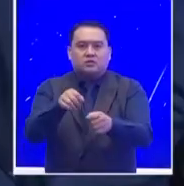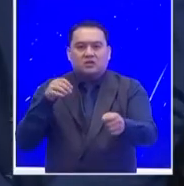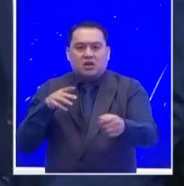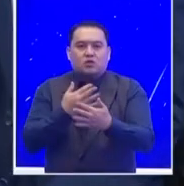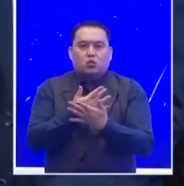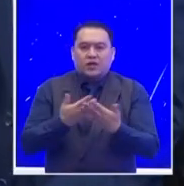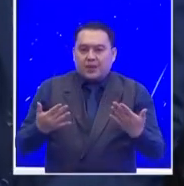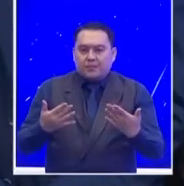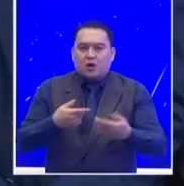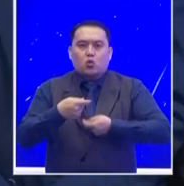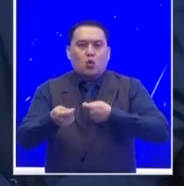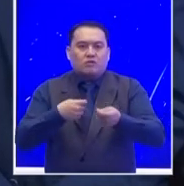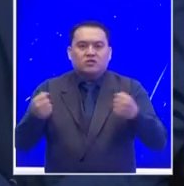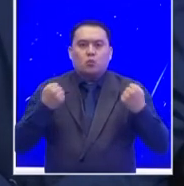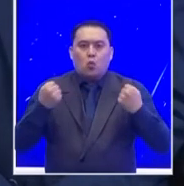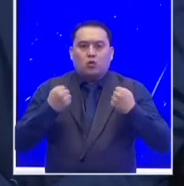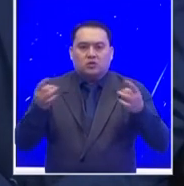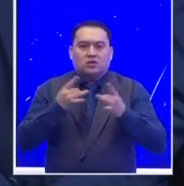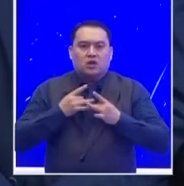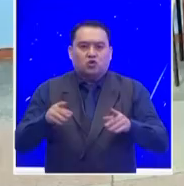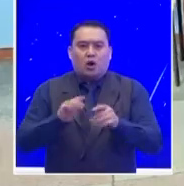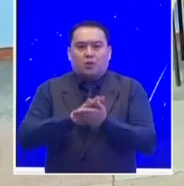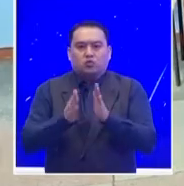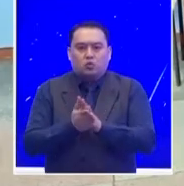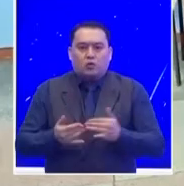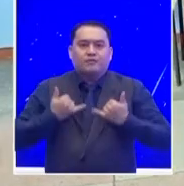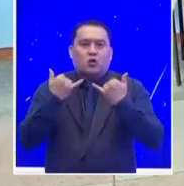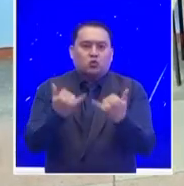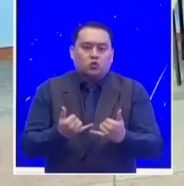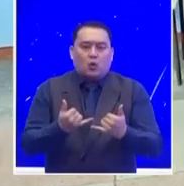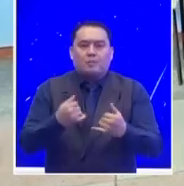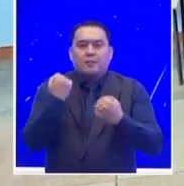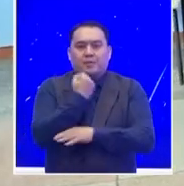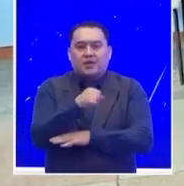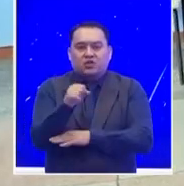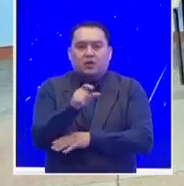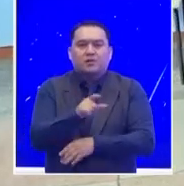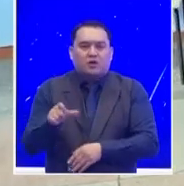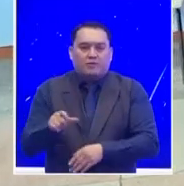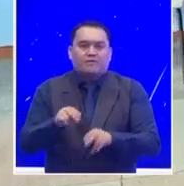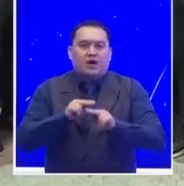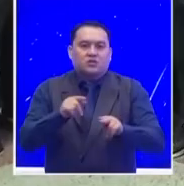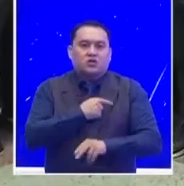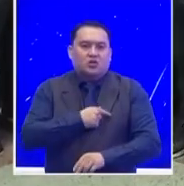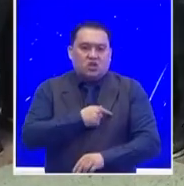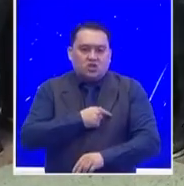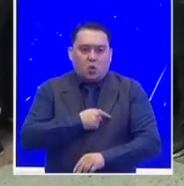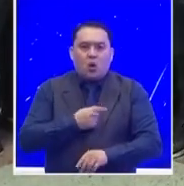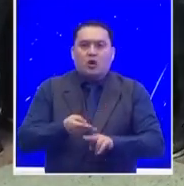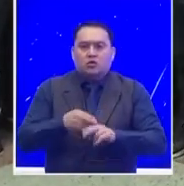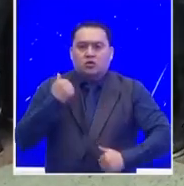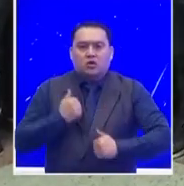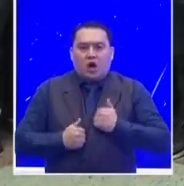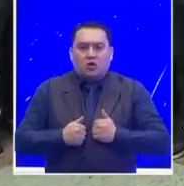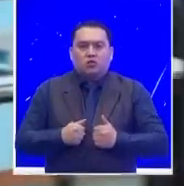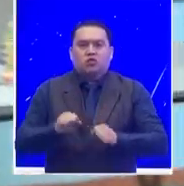и другие. Руководство спортшколы в торжественной обстановке чествовали призеров. Теперь задача тренеров и воспитанников учреждения –